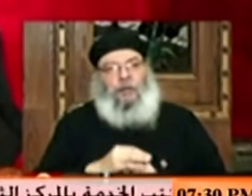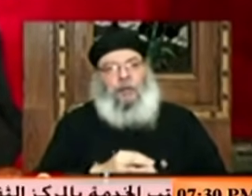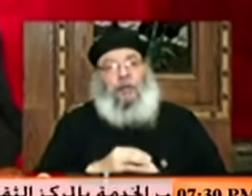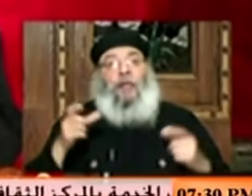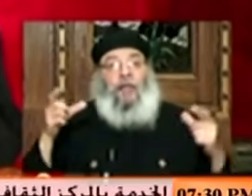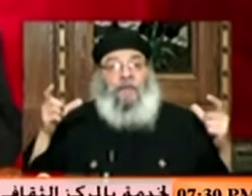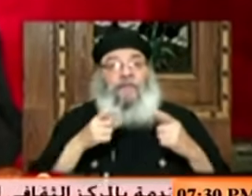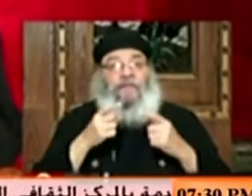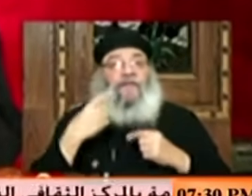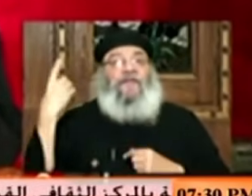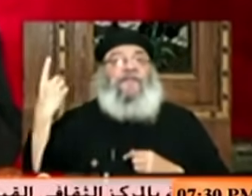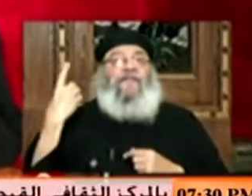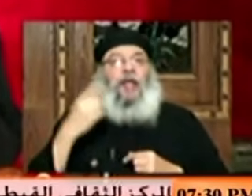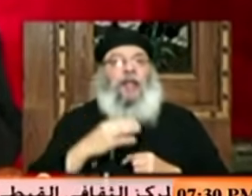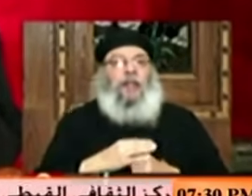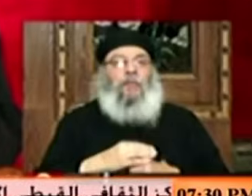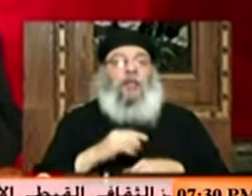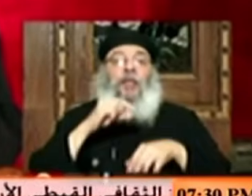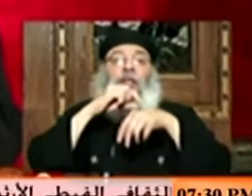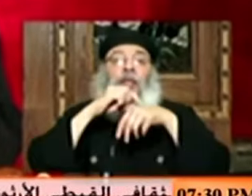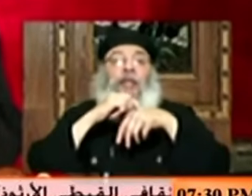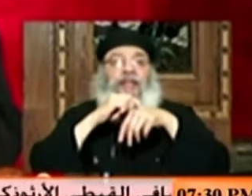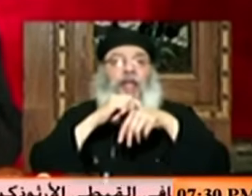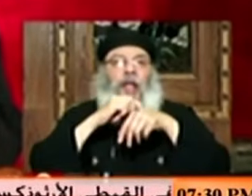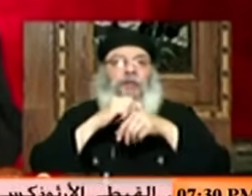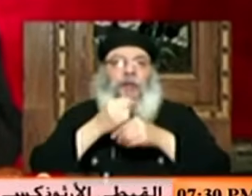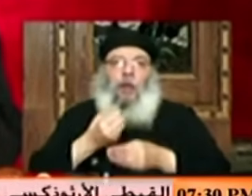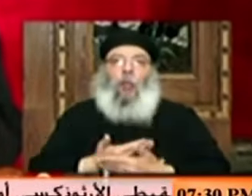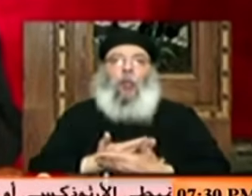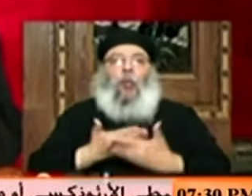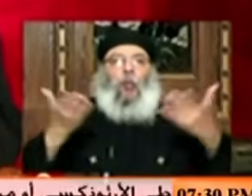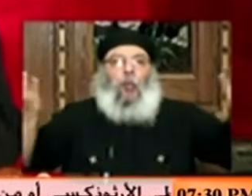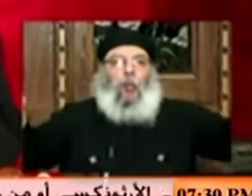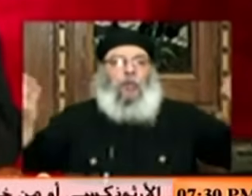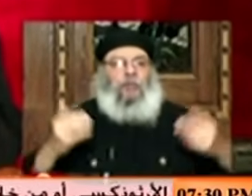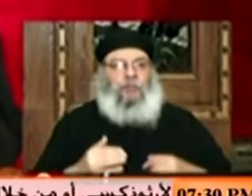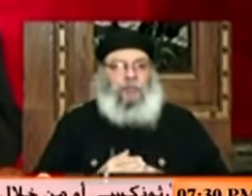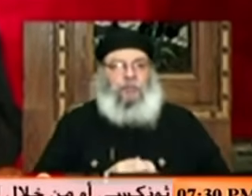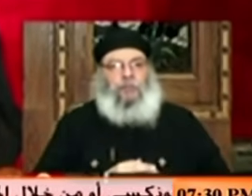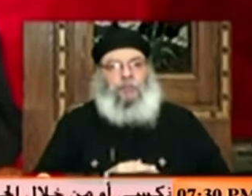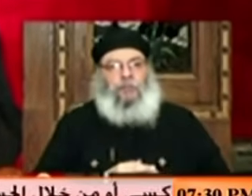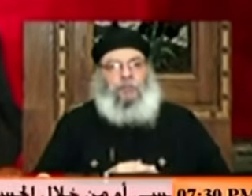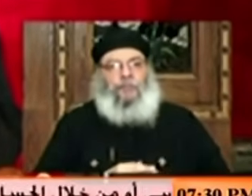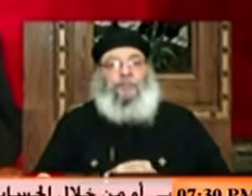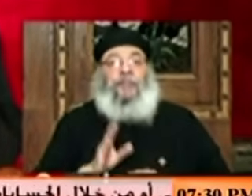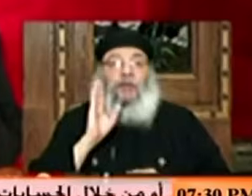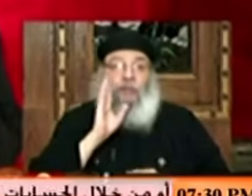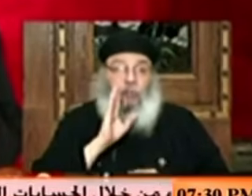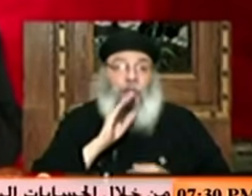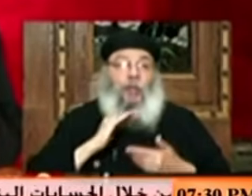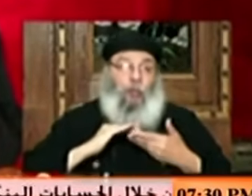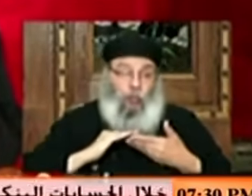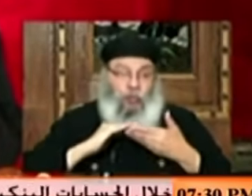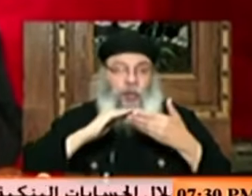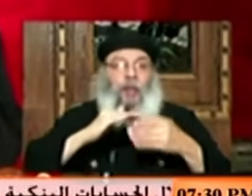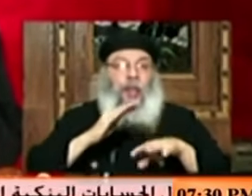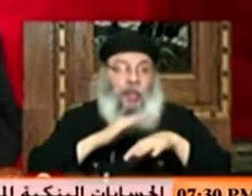جمعيات في العالم يقول لك اطباء بلا حدود ايه اطباء بلا ح اطباء